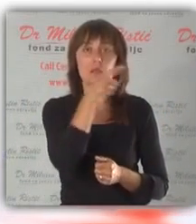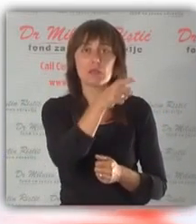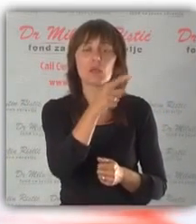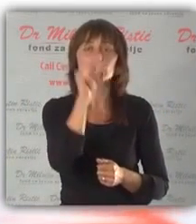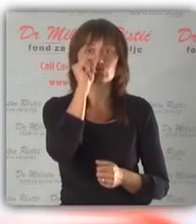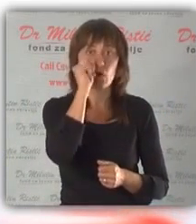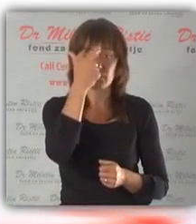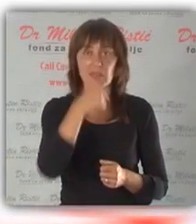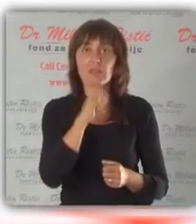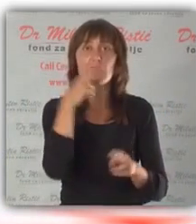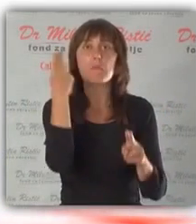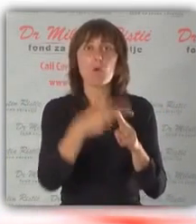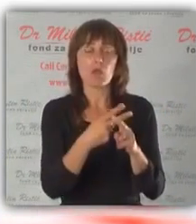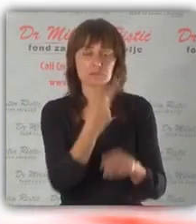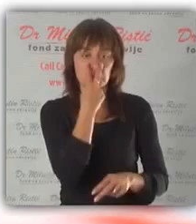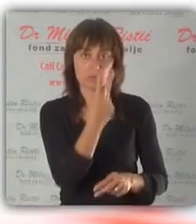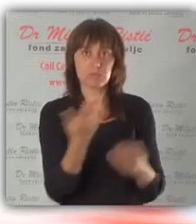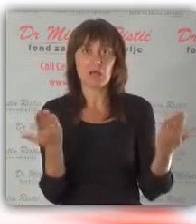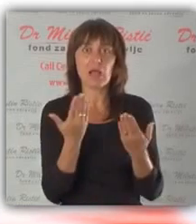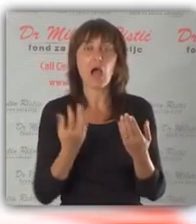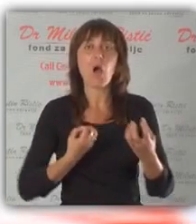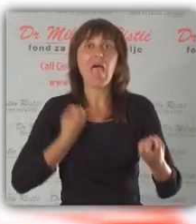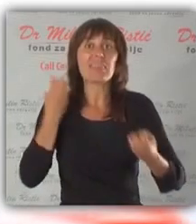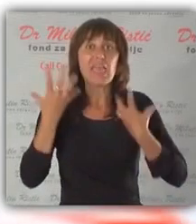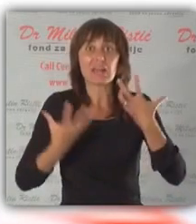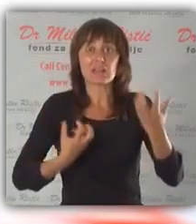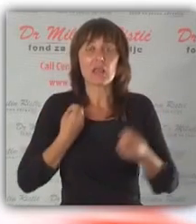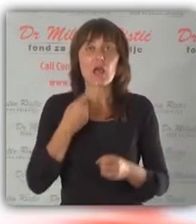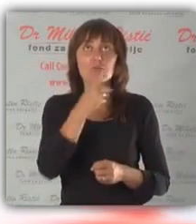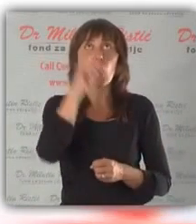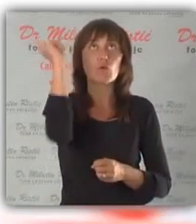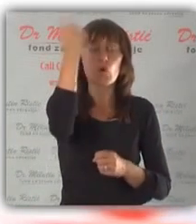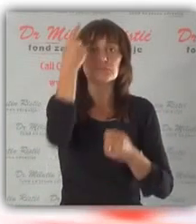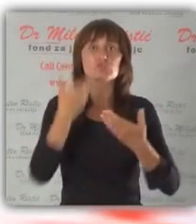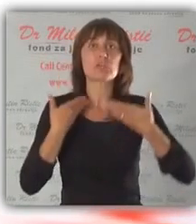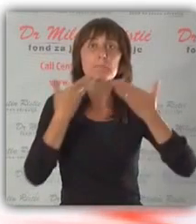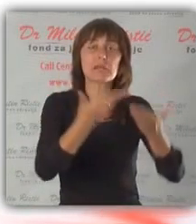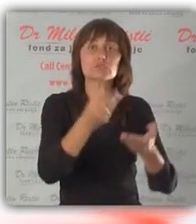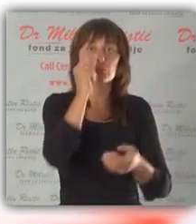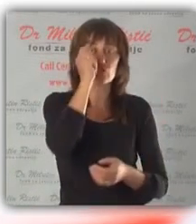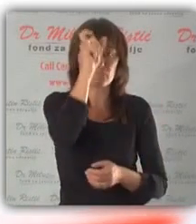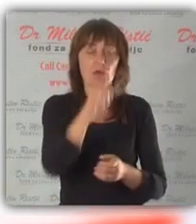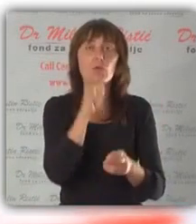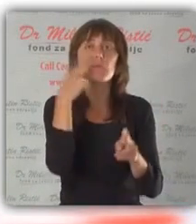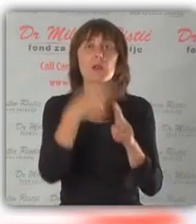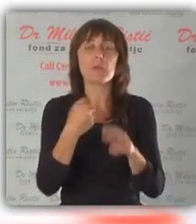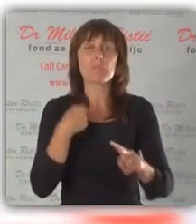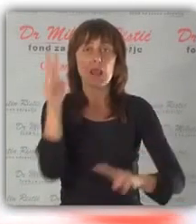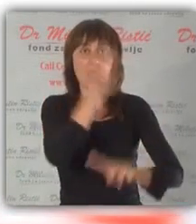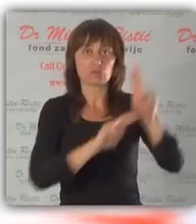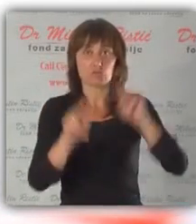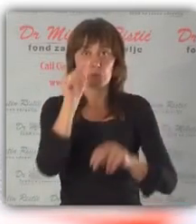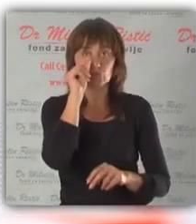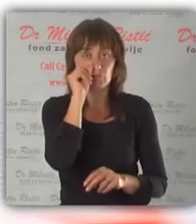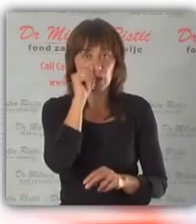jer u homeopatiji i čovek i bolest se posmatra kao energija, to je holistički pristup i čoveku i bolesti, znači mi